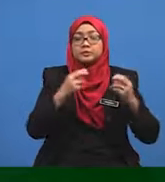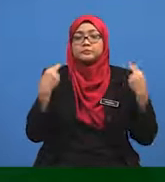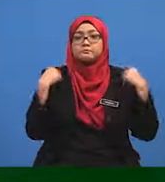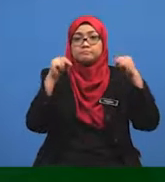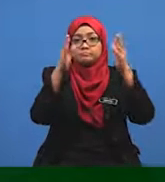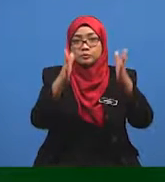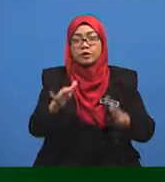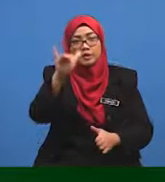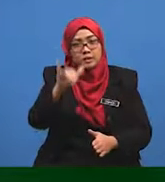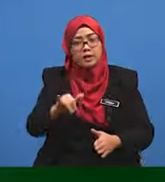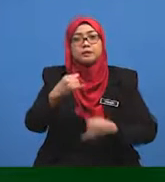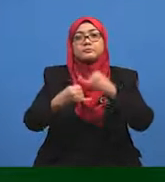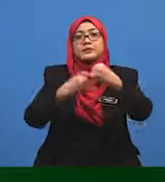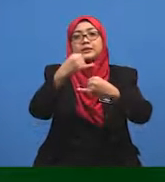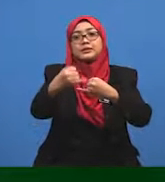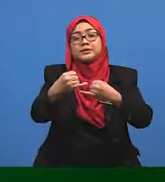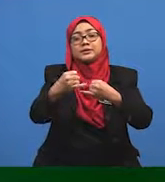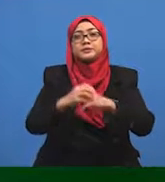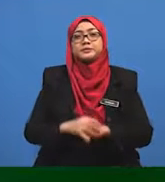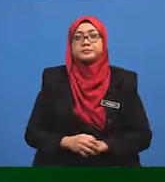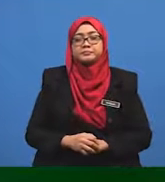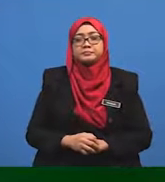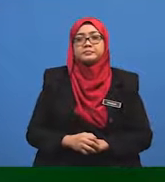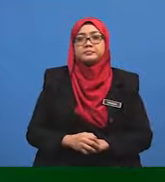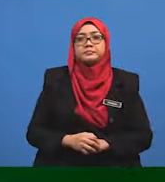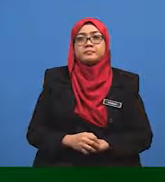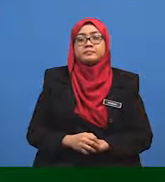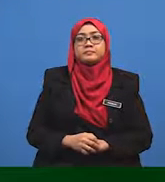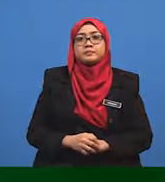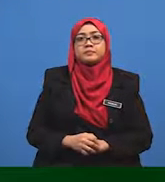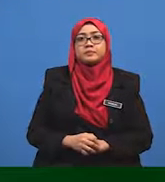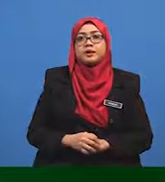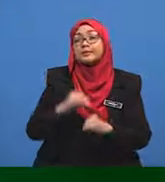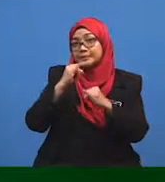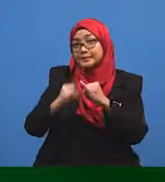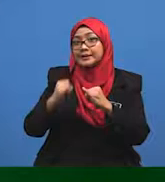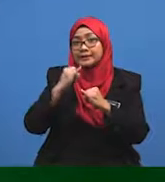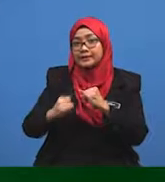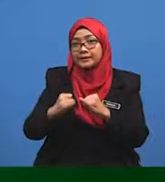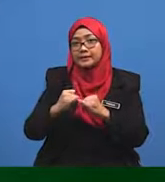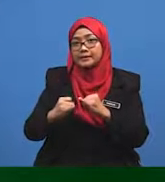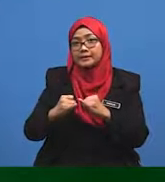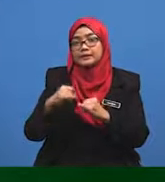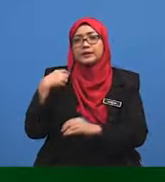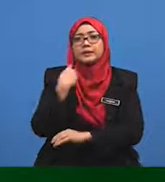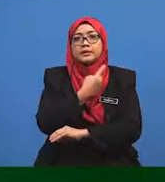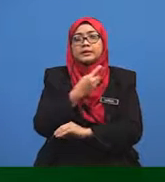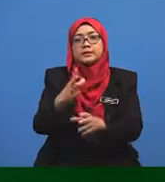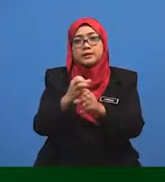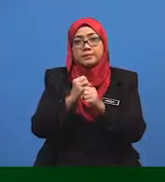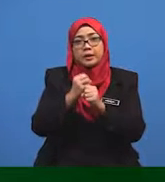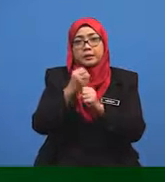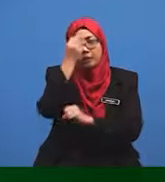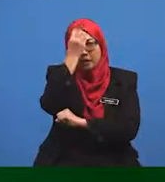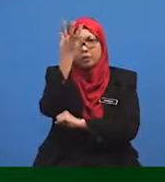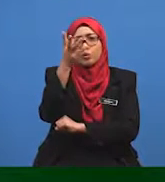berjaya. Dan yang terakhir, di akhir pembelajaran kita pada hari ini, mudah-mudahan kita semua dapat